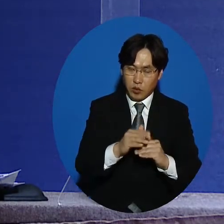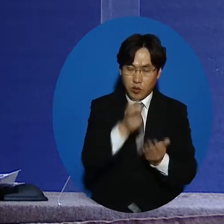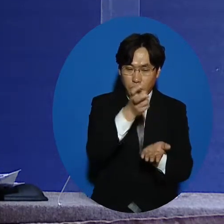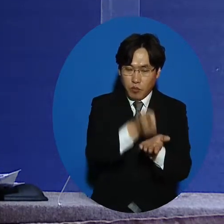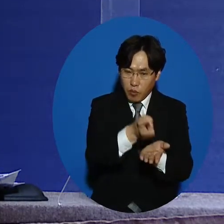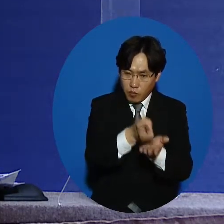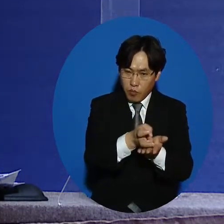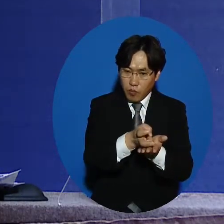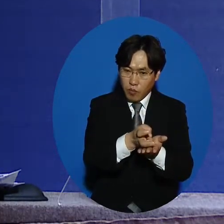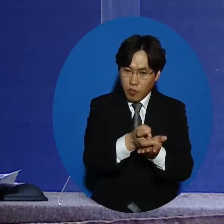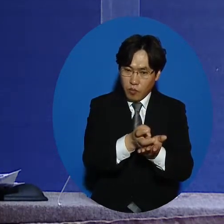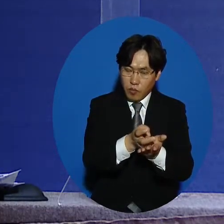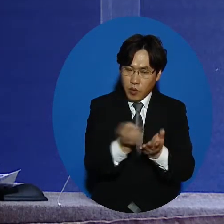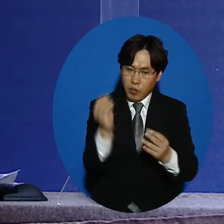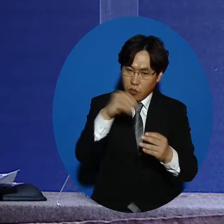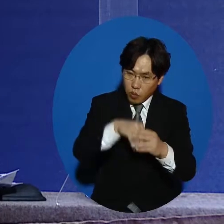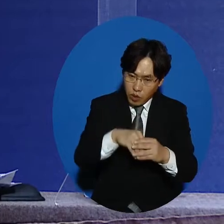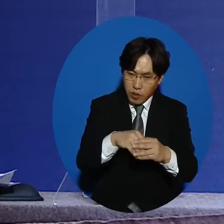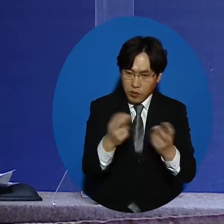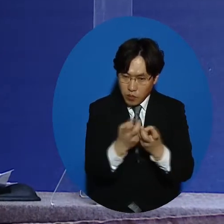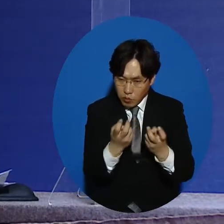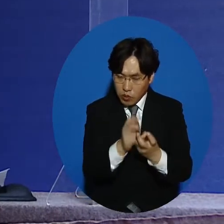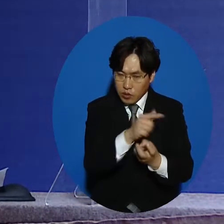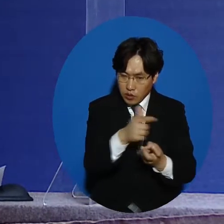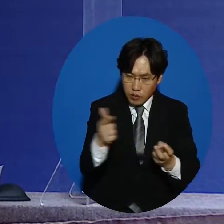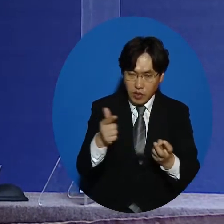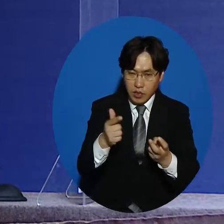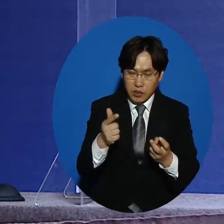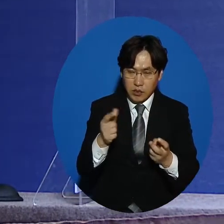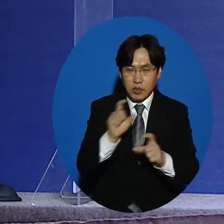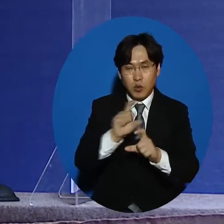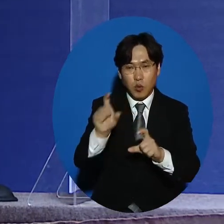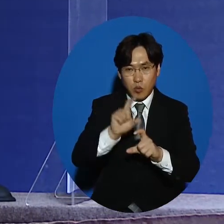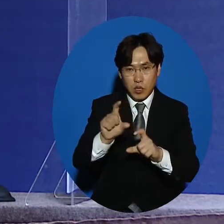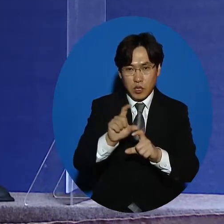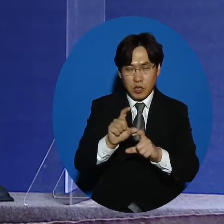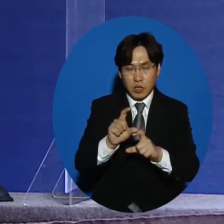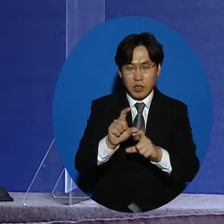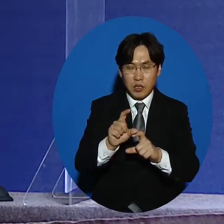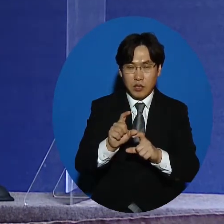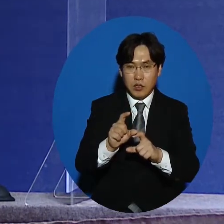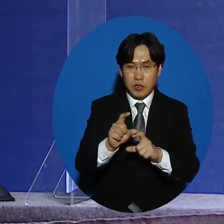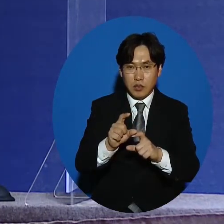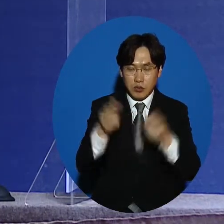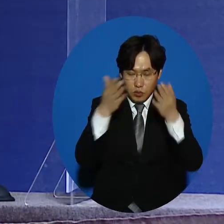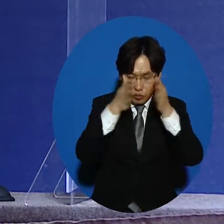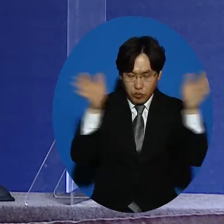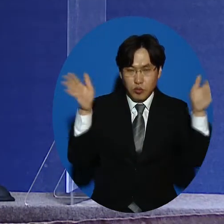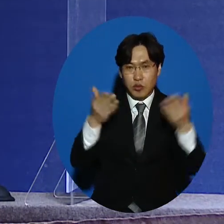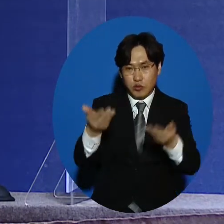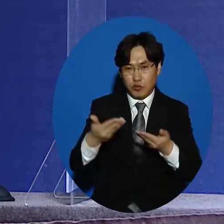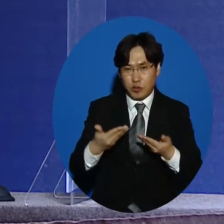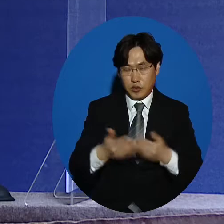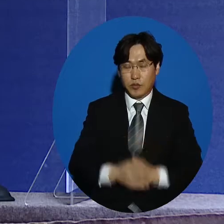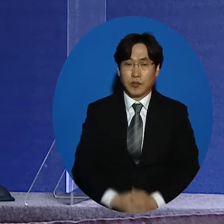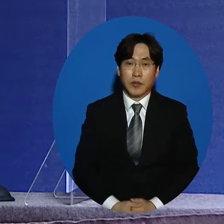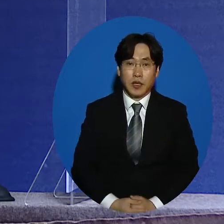제도적으로 생각해 봐야 되지 않나 이런 생각을 해봤습니다. 그리고 그